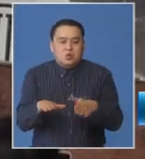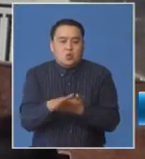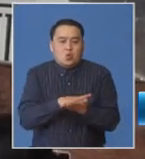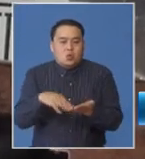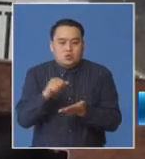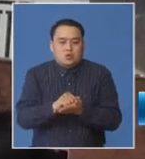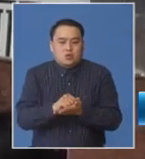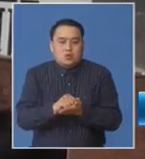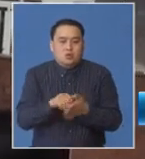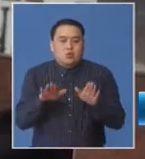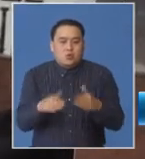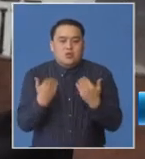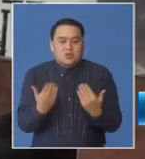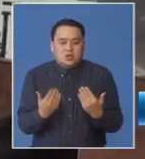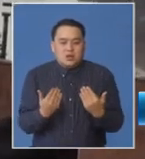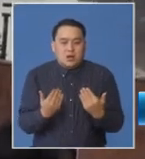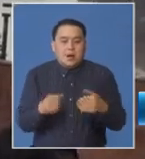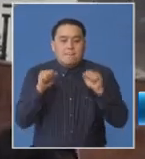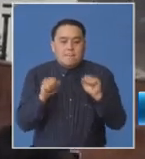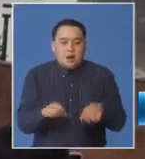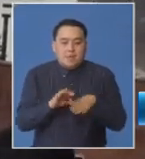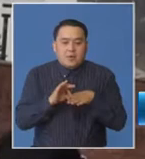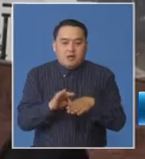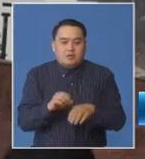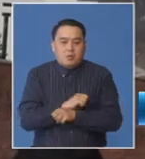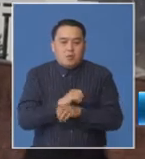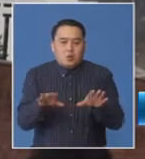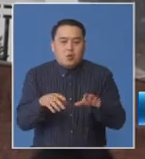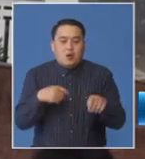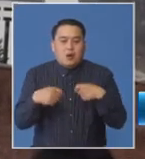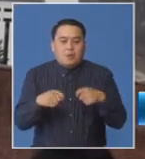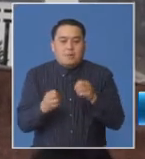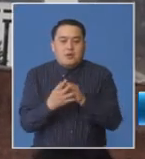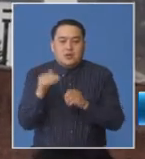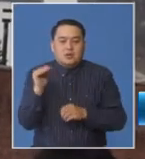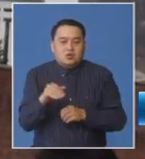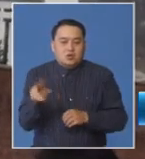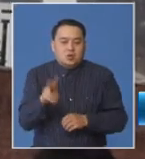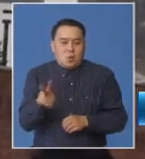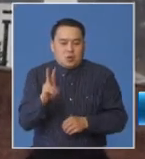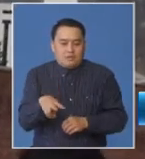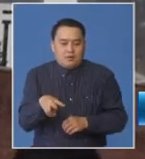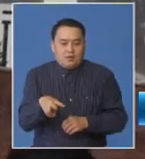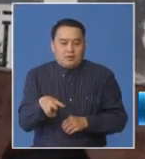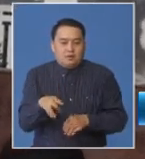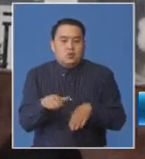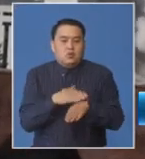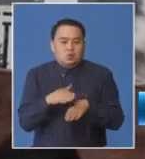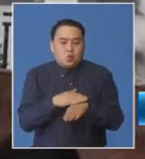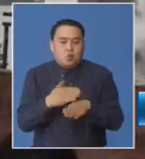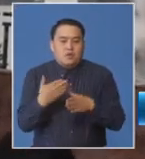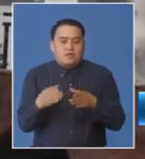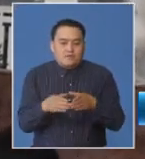но осуществили его только сейчас. Право провести подрыв было продано на аукционе за 15 тысяч долларов. Они пошли на благотворительность.